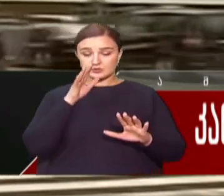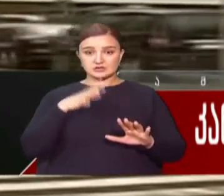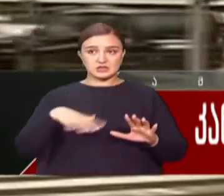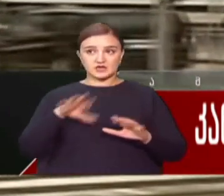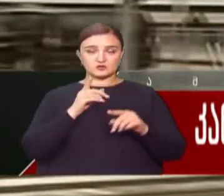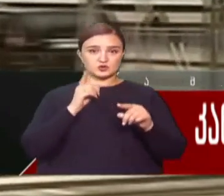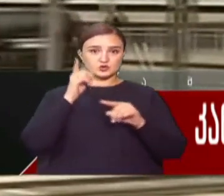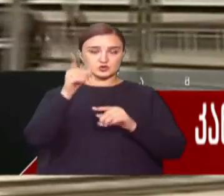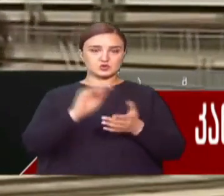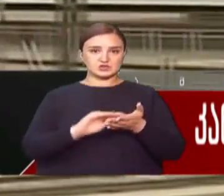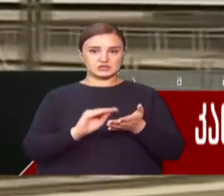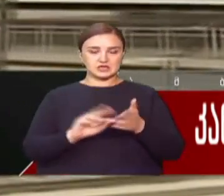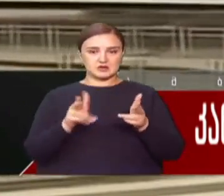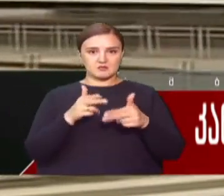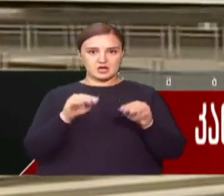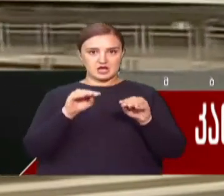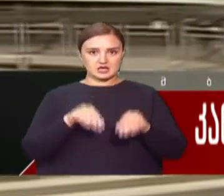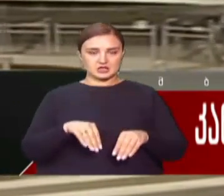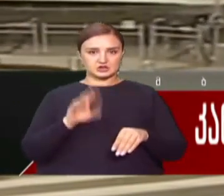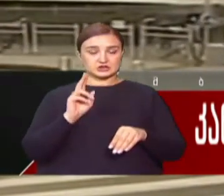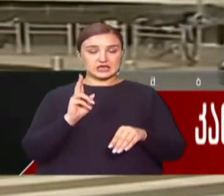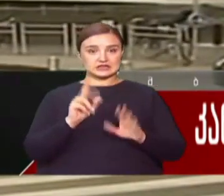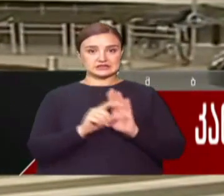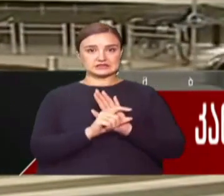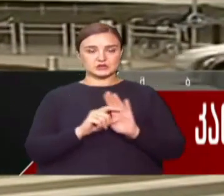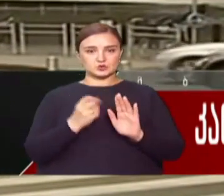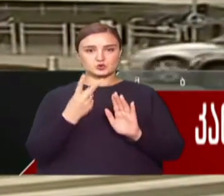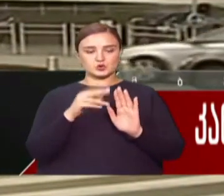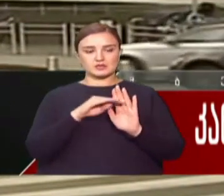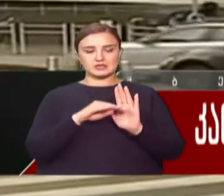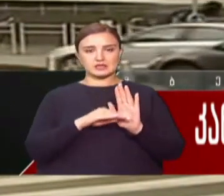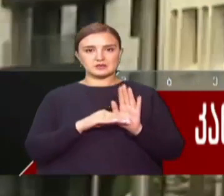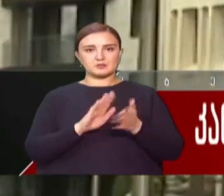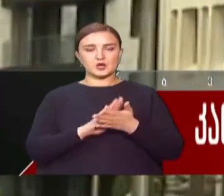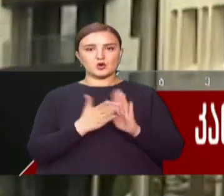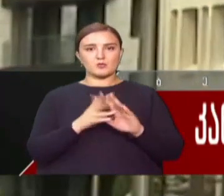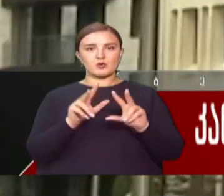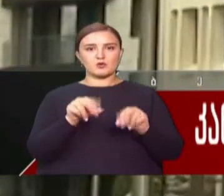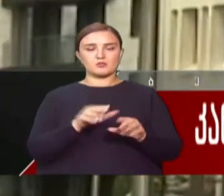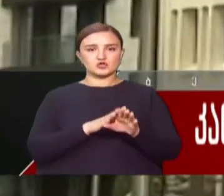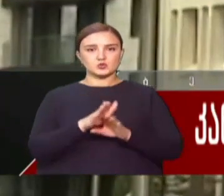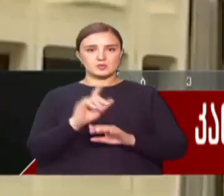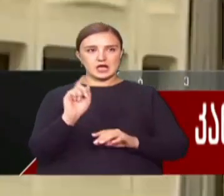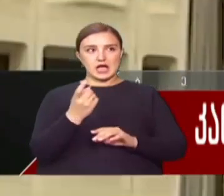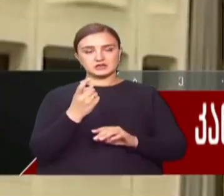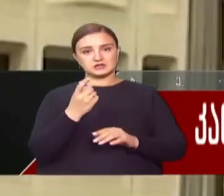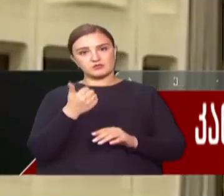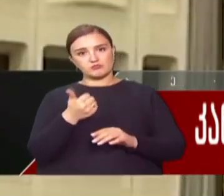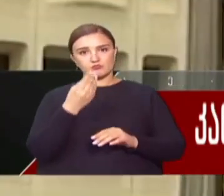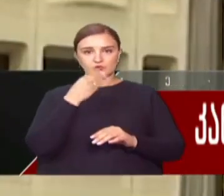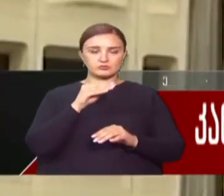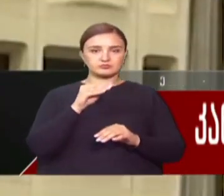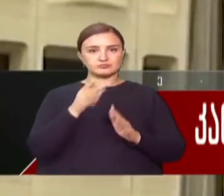შორს იწერება ანგარიში, რომელმაც კანდიდატის სტატუსისთვის 12 პირობის შესრულების ხარისხი უნდა შეაფასოს. Თუ ევროკომისია